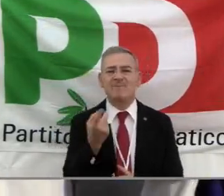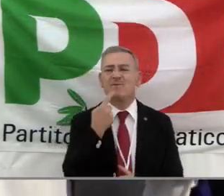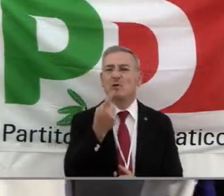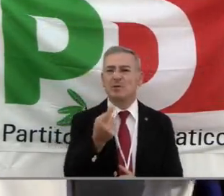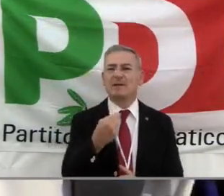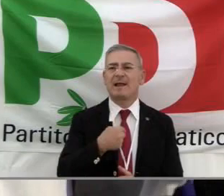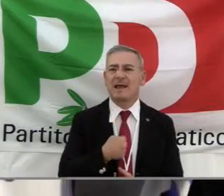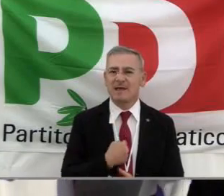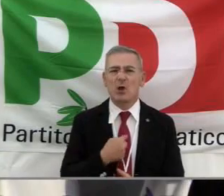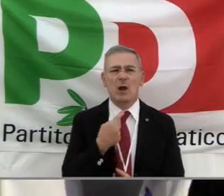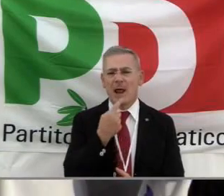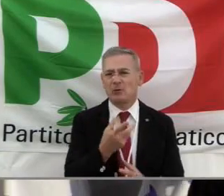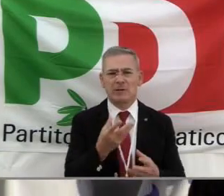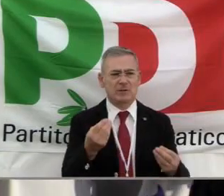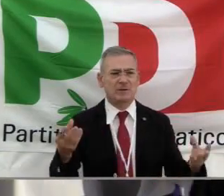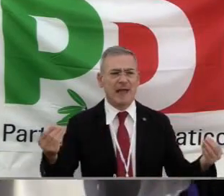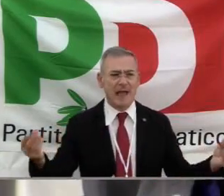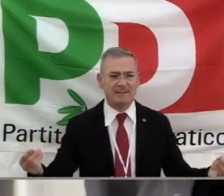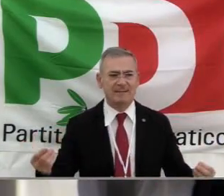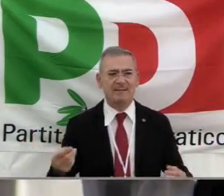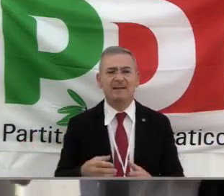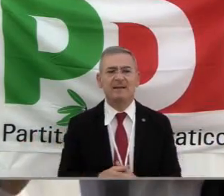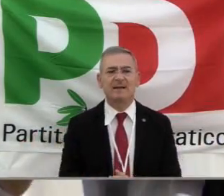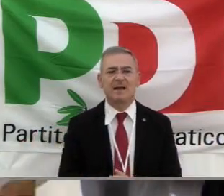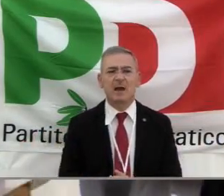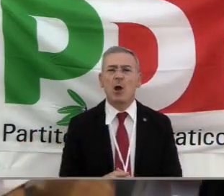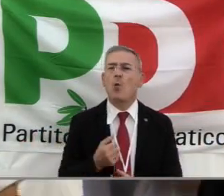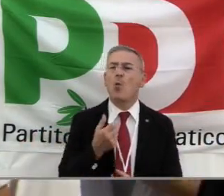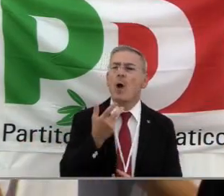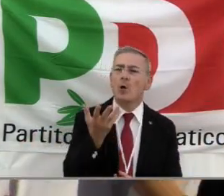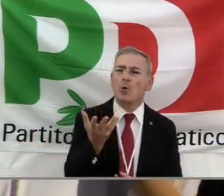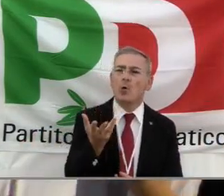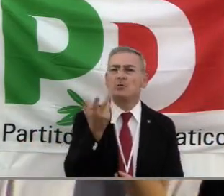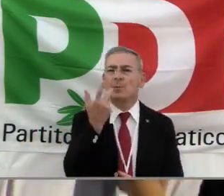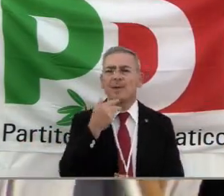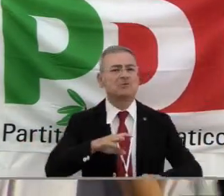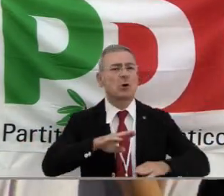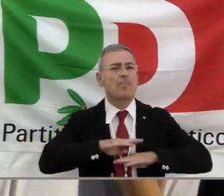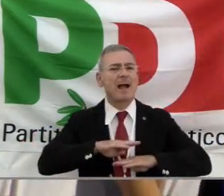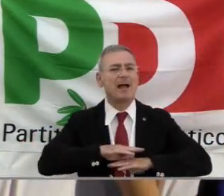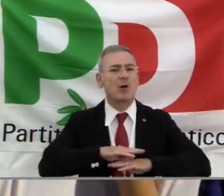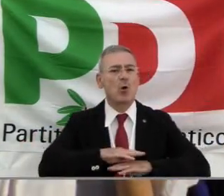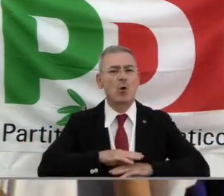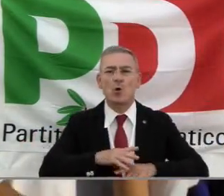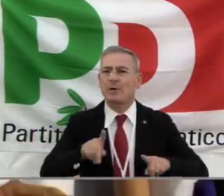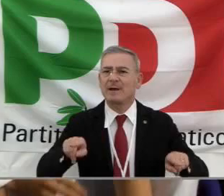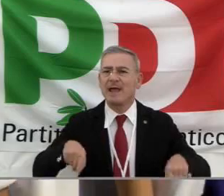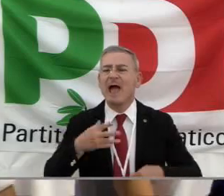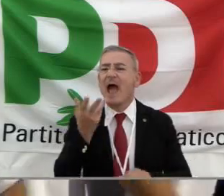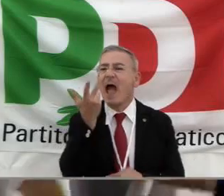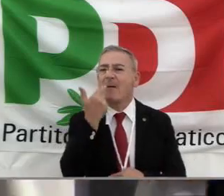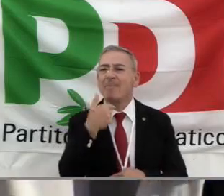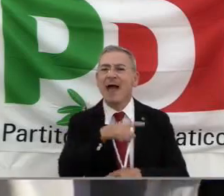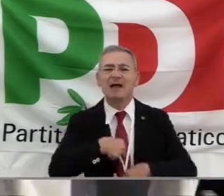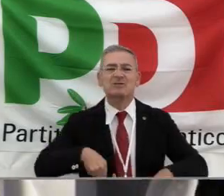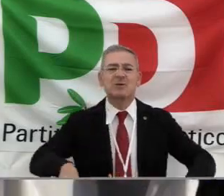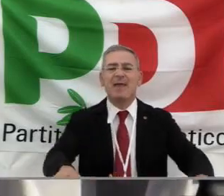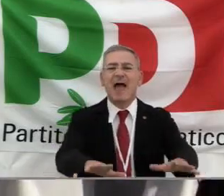dire anch'io, l'hanno detto in tanti, a qualcuno piacciono i balconi, a noi piace la